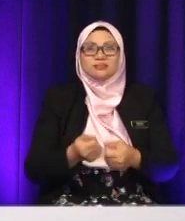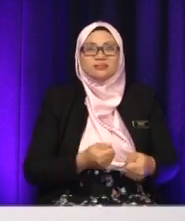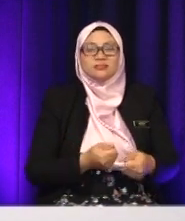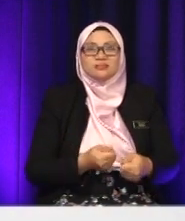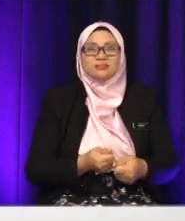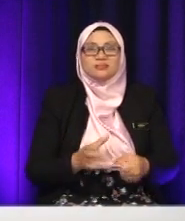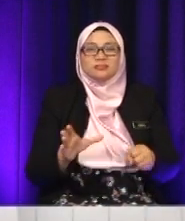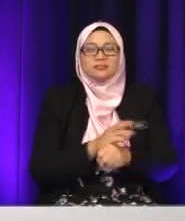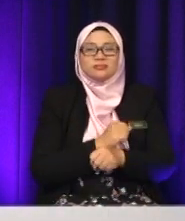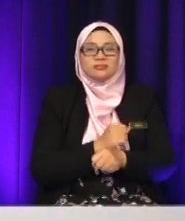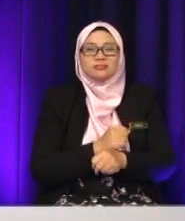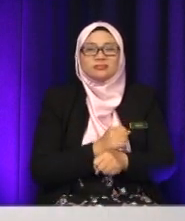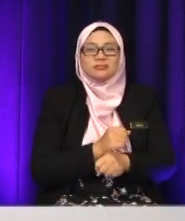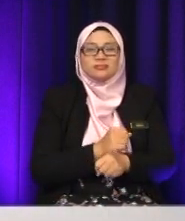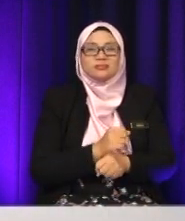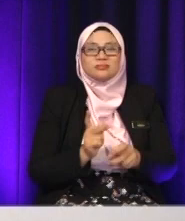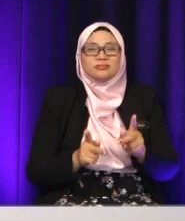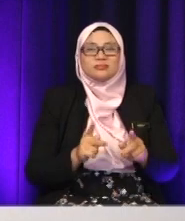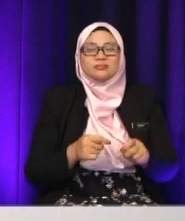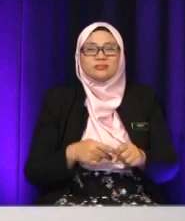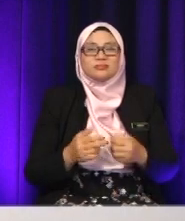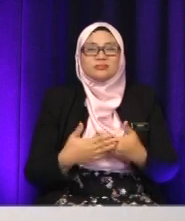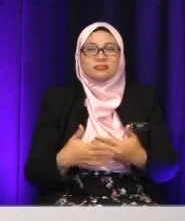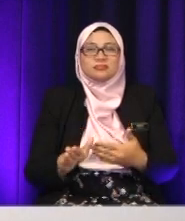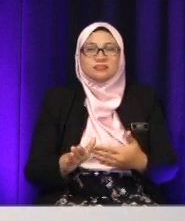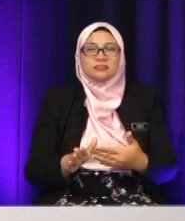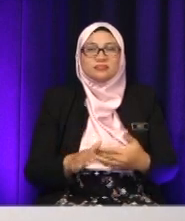makanya pegas